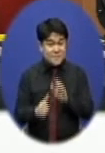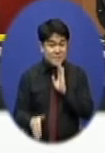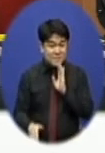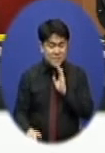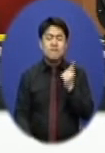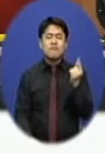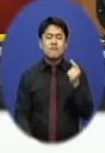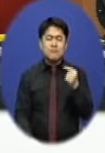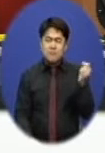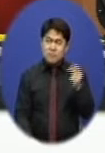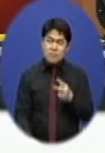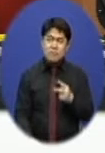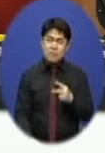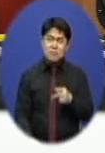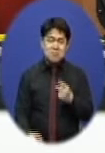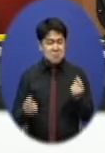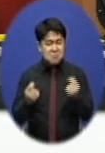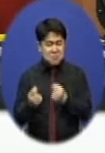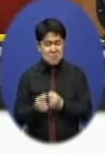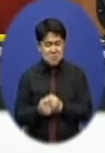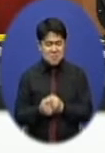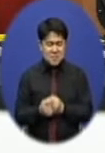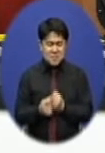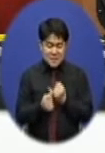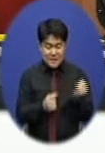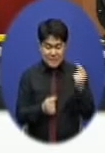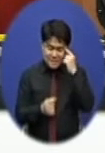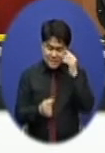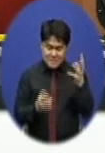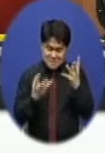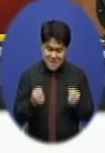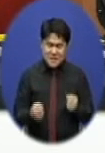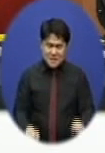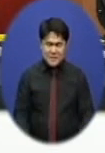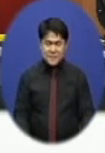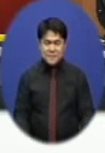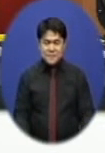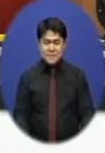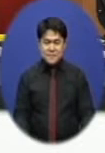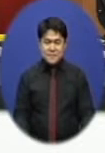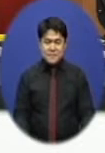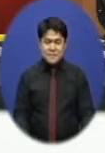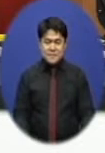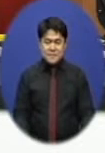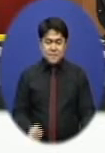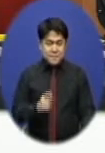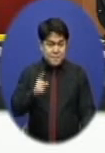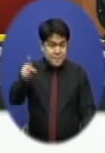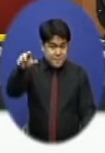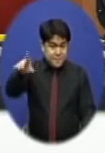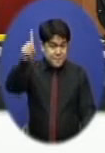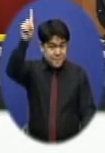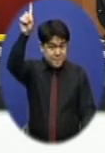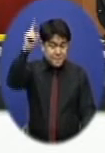돌아오고 뭐 이럴 때 여러모로 생각 많이 나지요. 그러니까요. 예. 그래도 멀리 있는